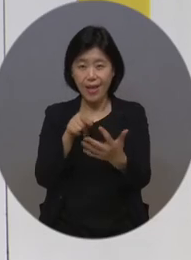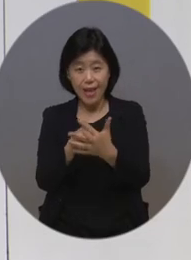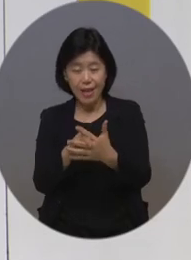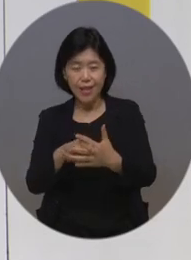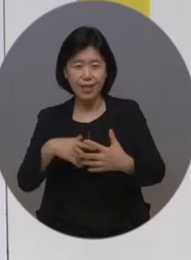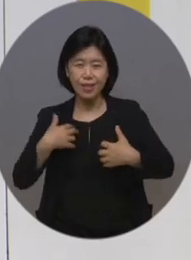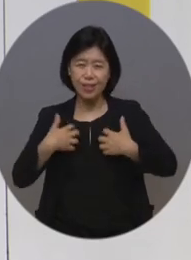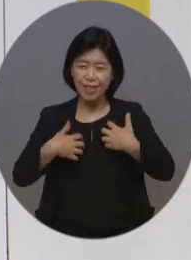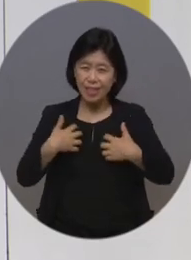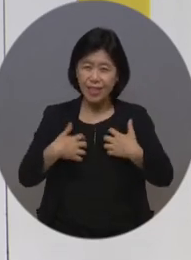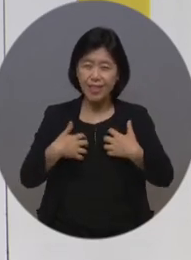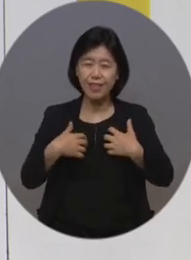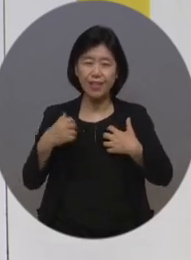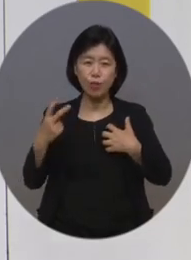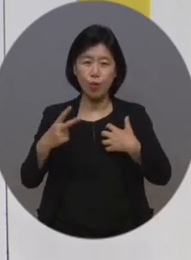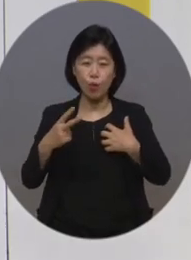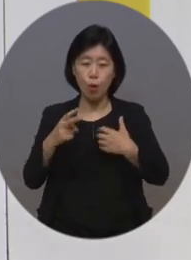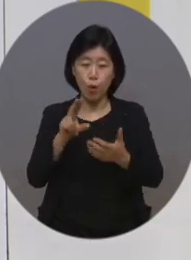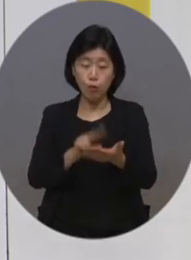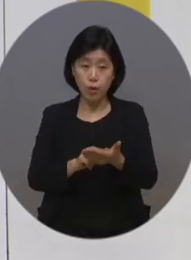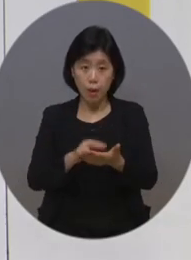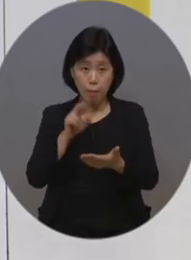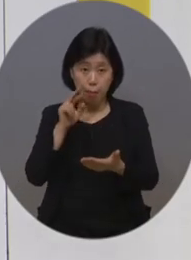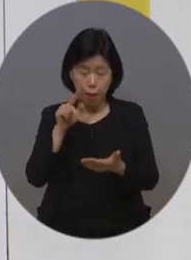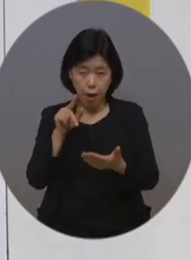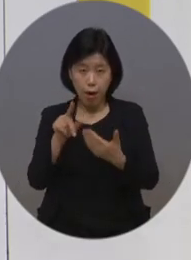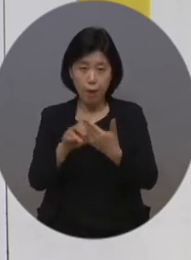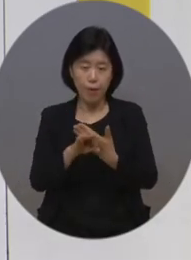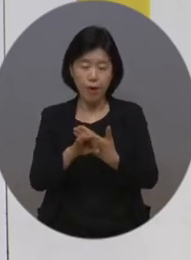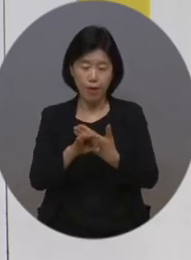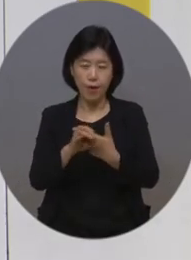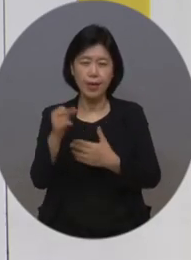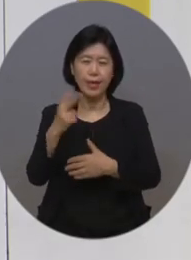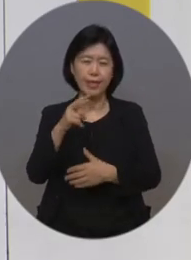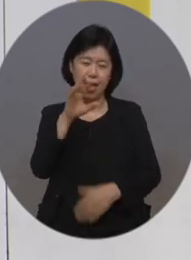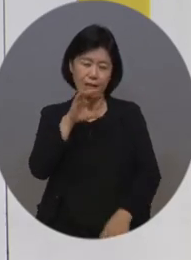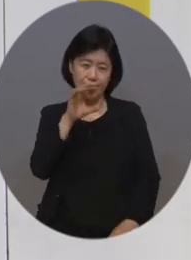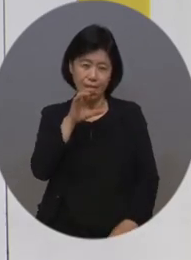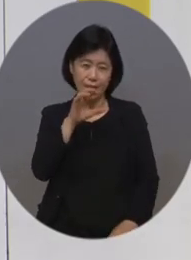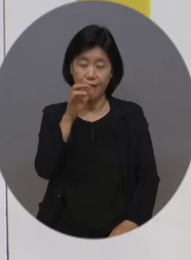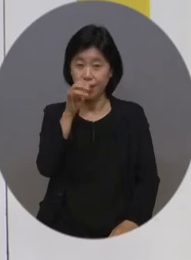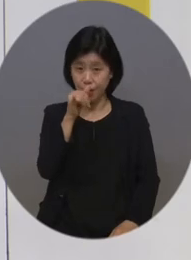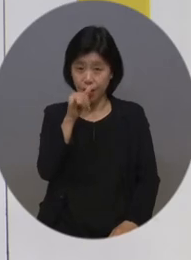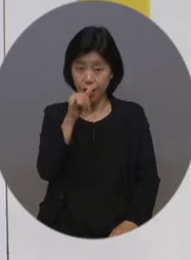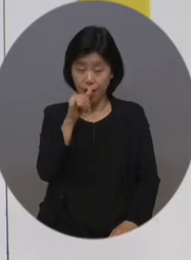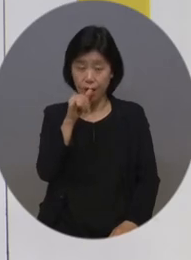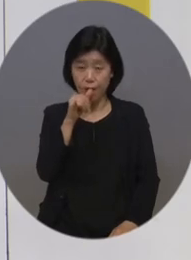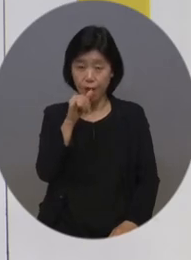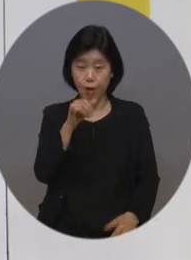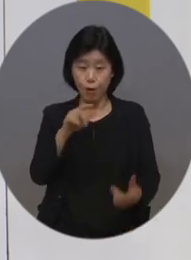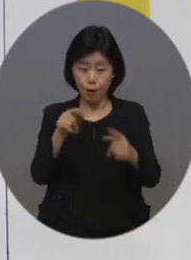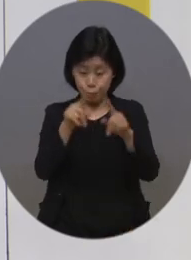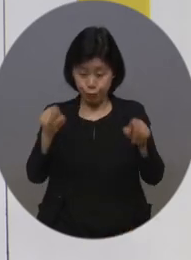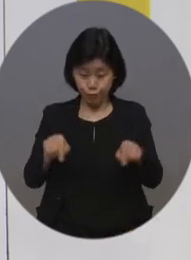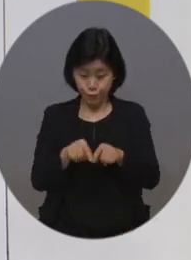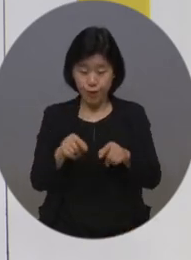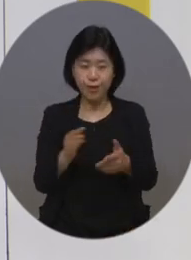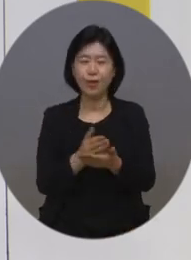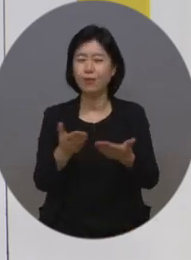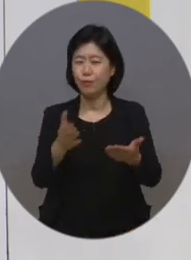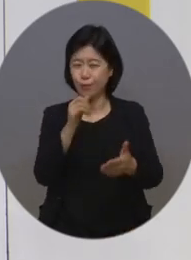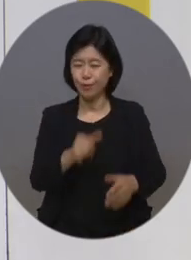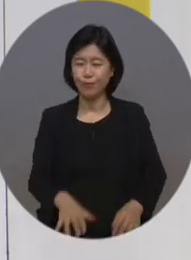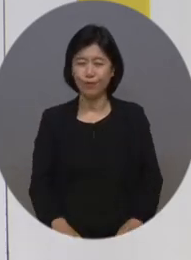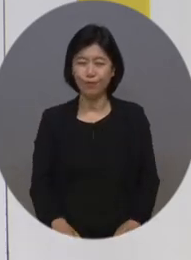4 오답노트 기능을 거기서 해주고 이렇게 해가지고 이미 민간이 교육 그 그래 이제 글리 4 갔으면